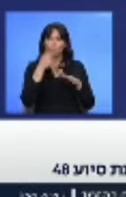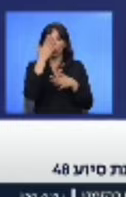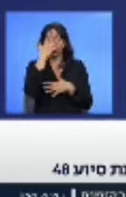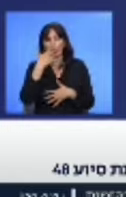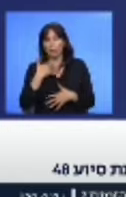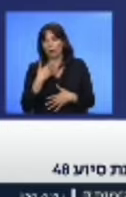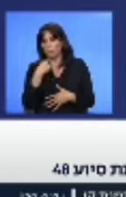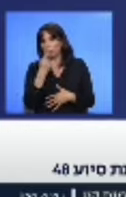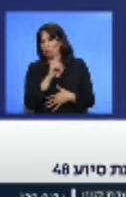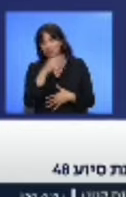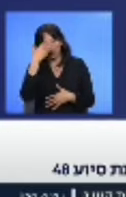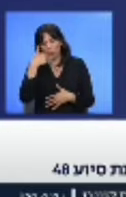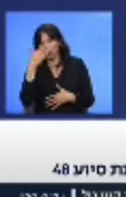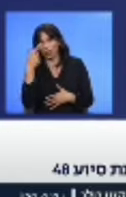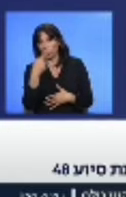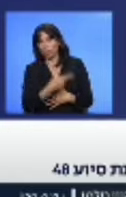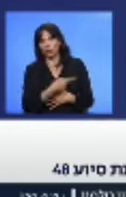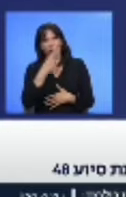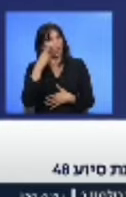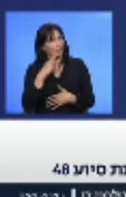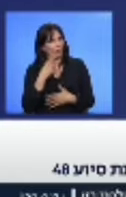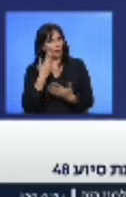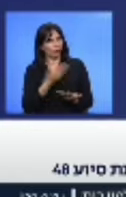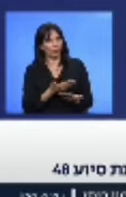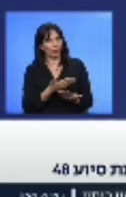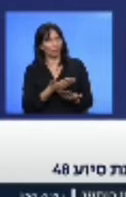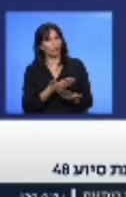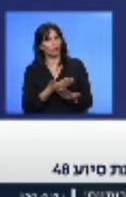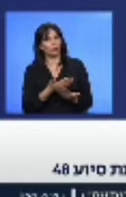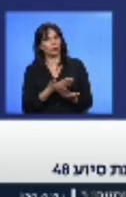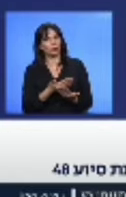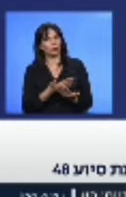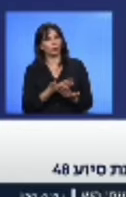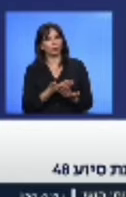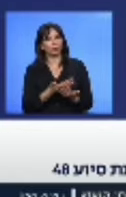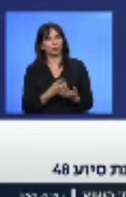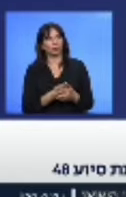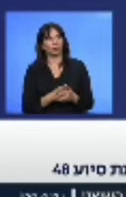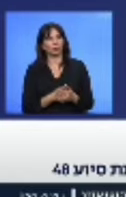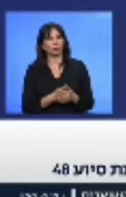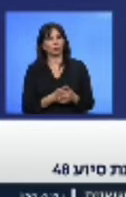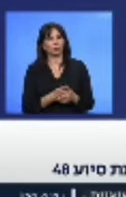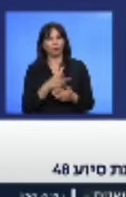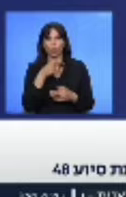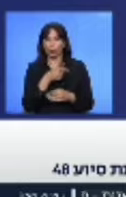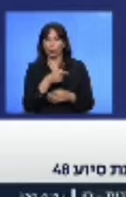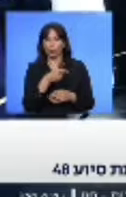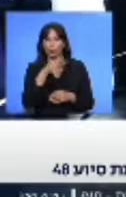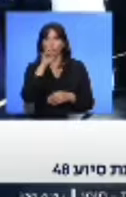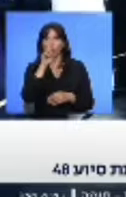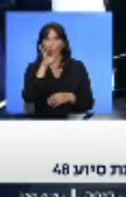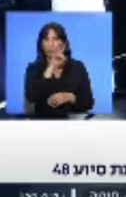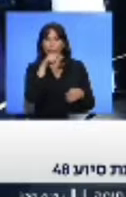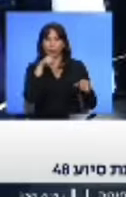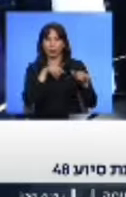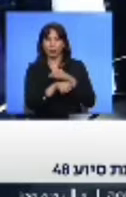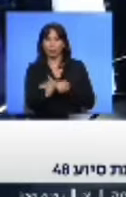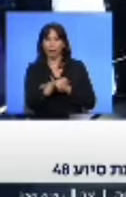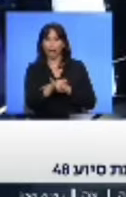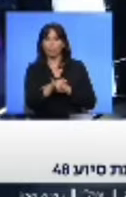אותו, שזה היה הכי מביך בעולם, הוא נמלט מעזה, 3 ימים לפני